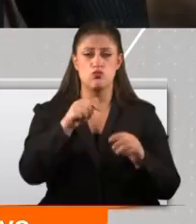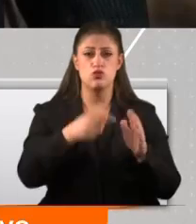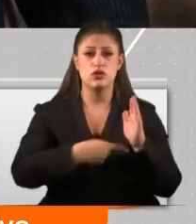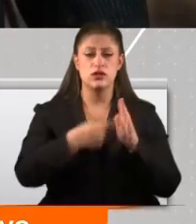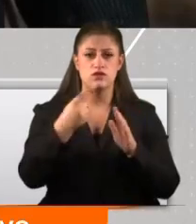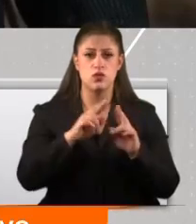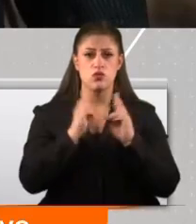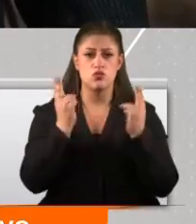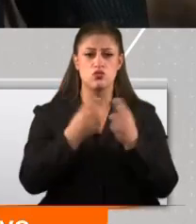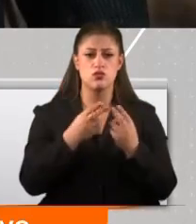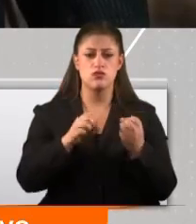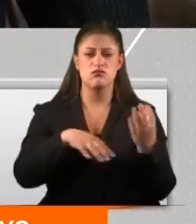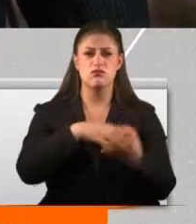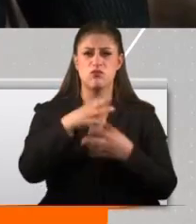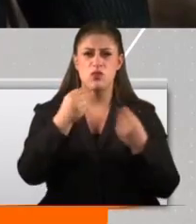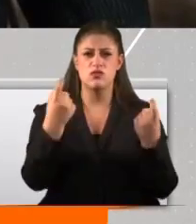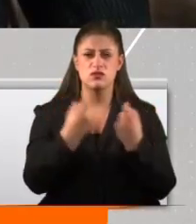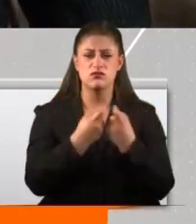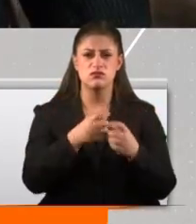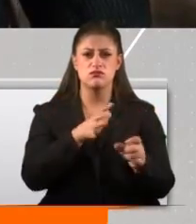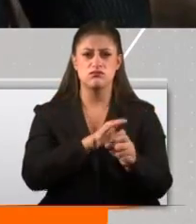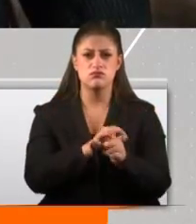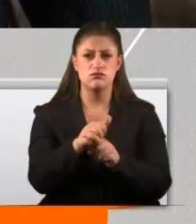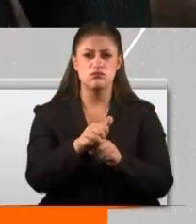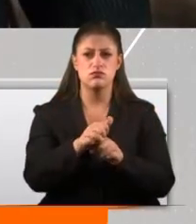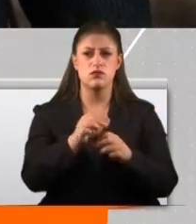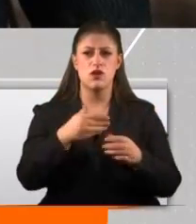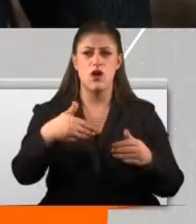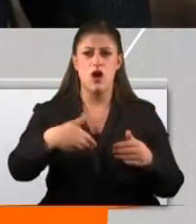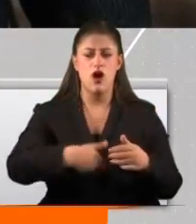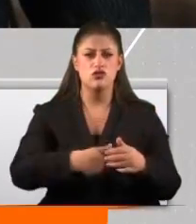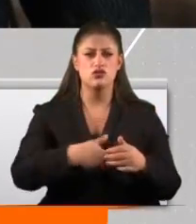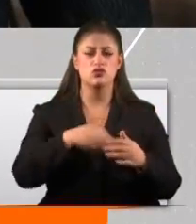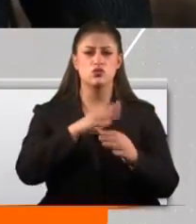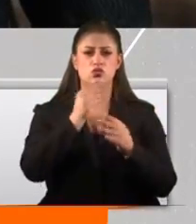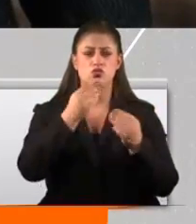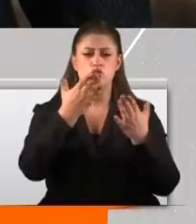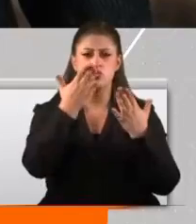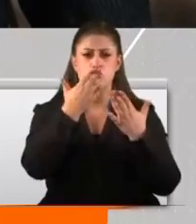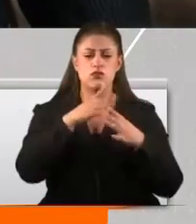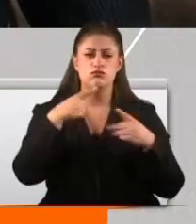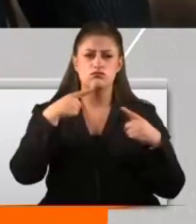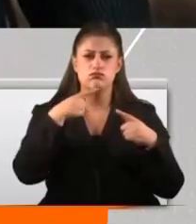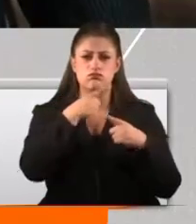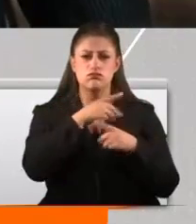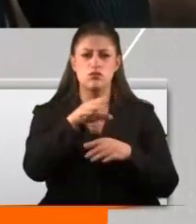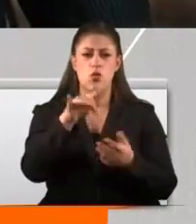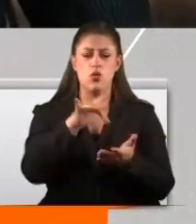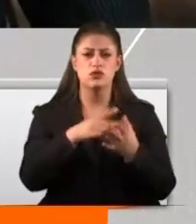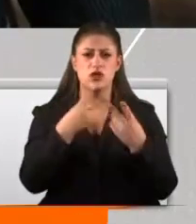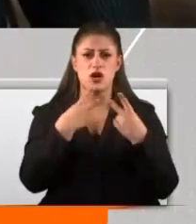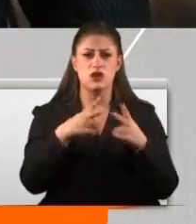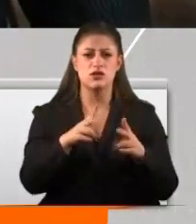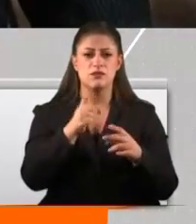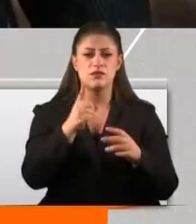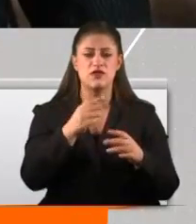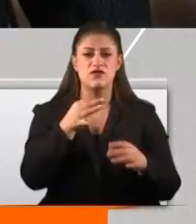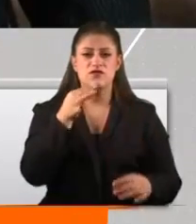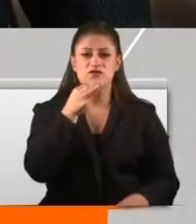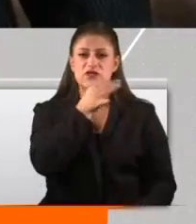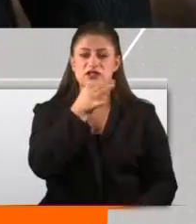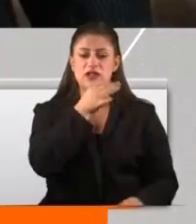kavuran çatışmaların zulmün açlığın yoksulluğun ortasında açılan Nadir bir fırsat